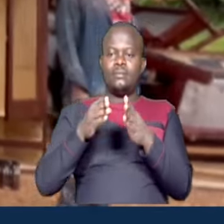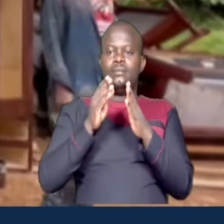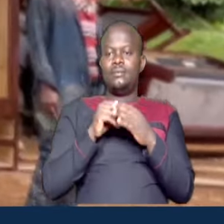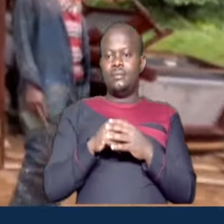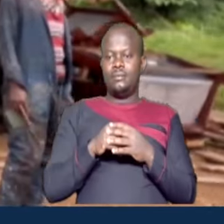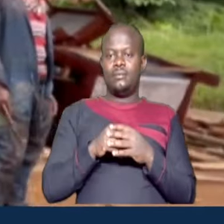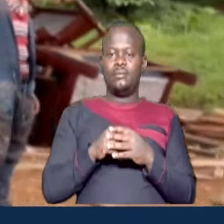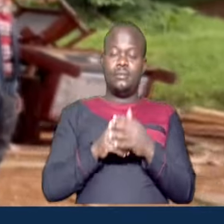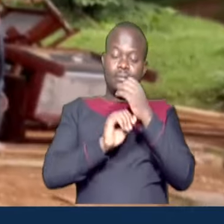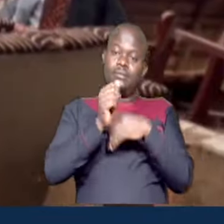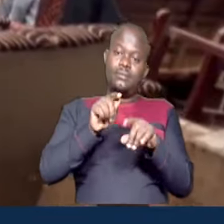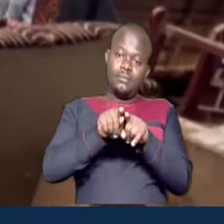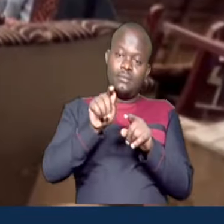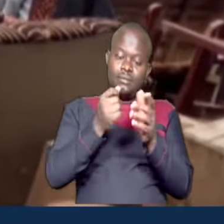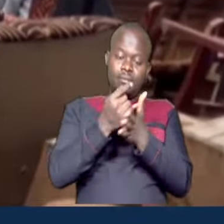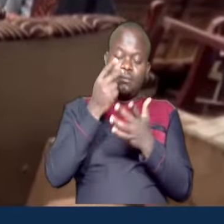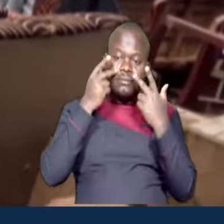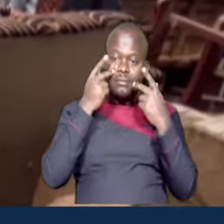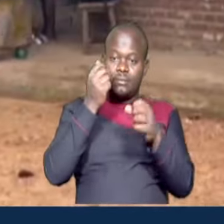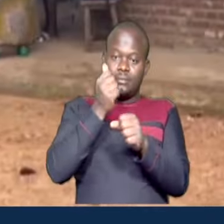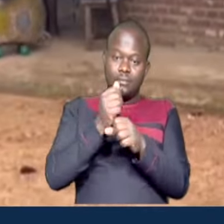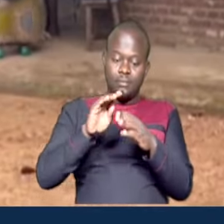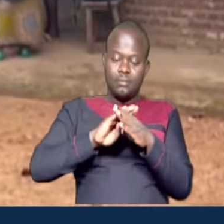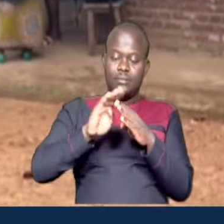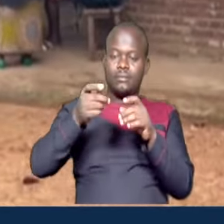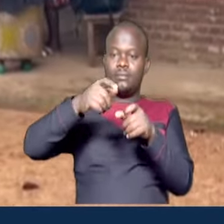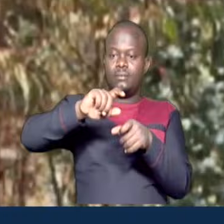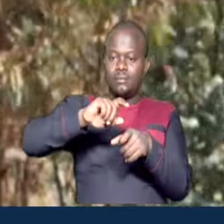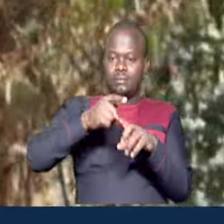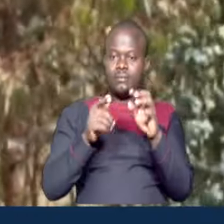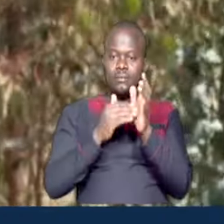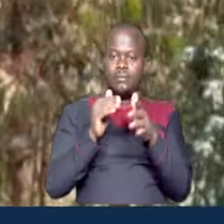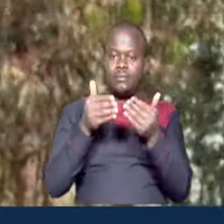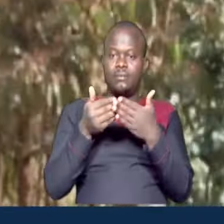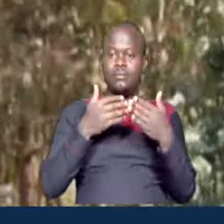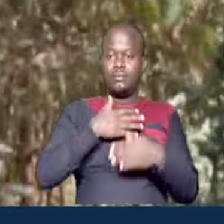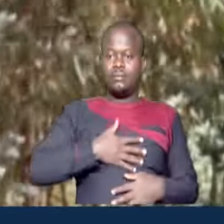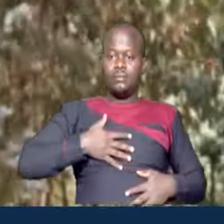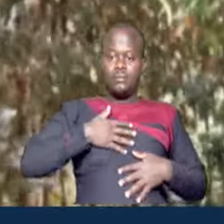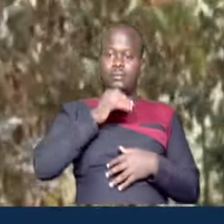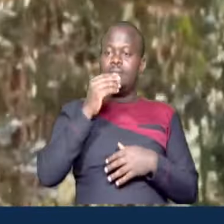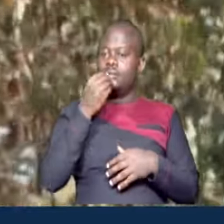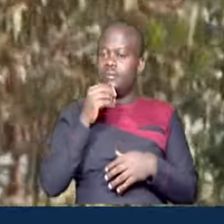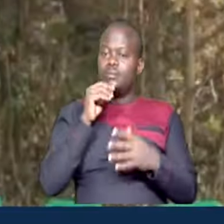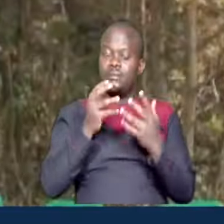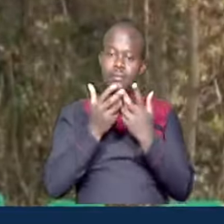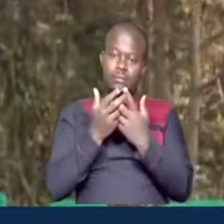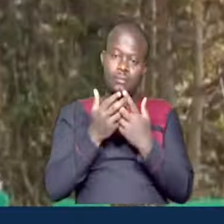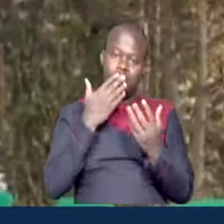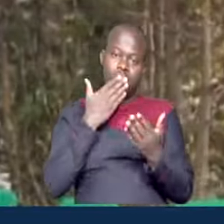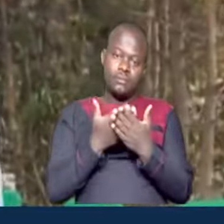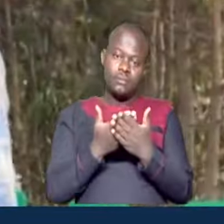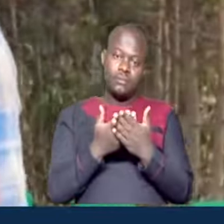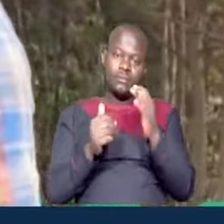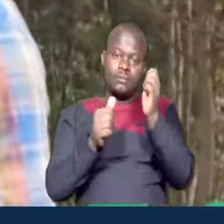ibikorwa nk'ibi bituma urubyiruko rubona icyo ruhugiraho biri kwiyongera ariko nanone kwidagadura utariye ntibihura neza visi